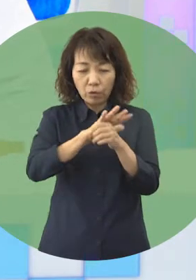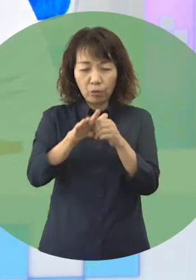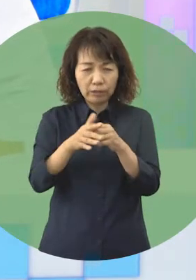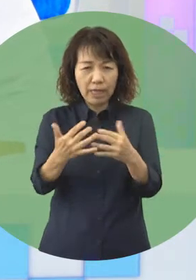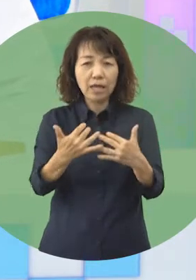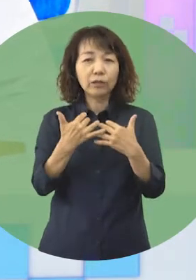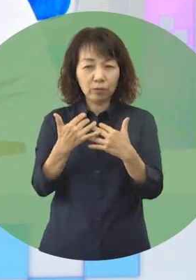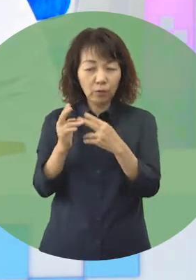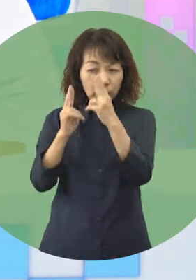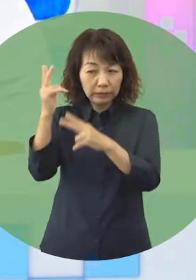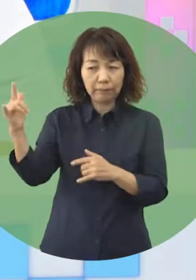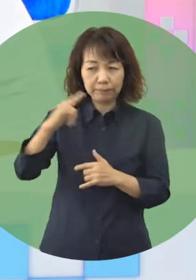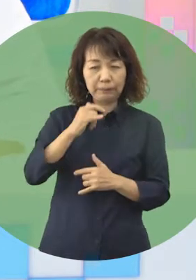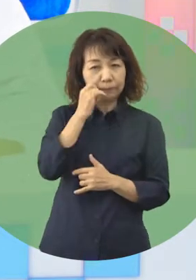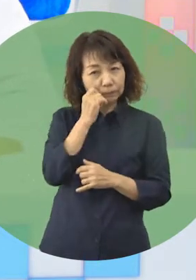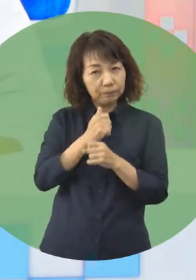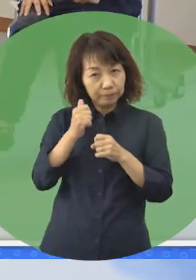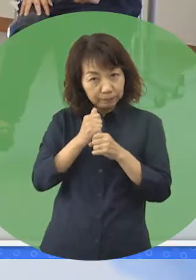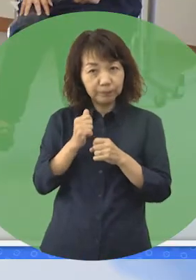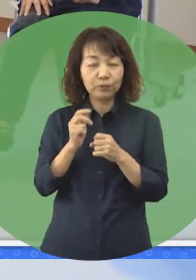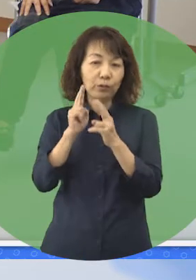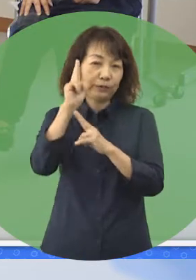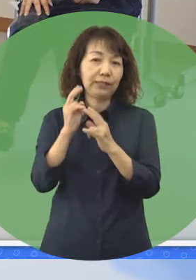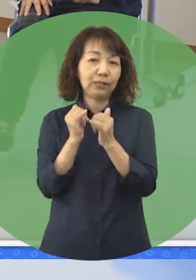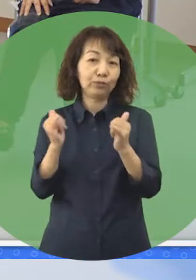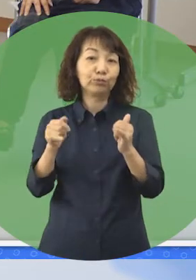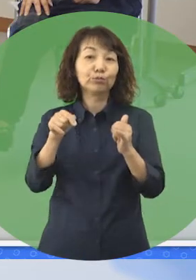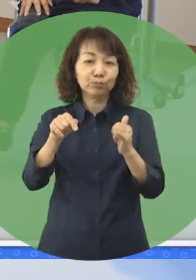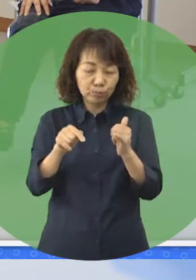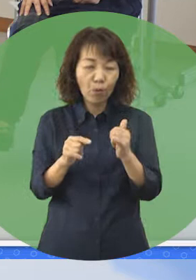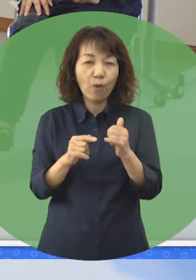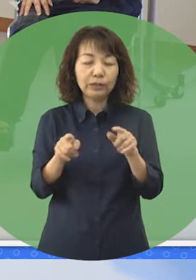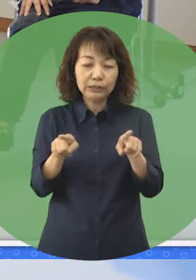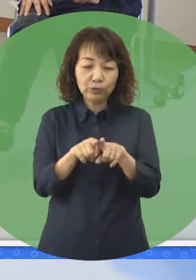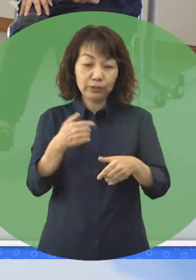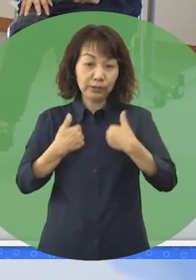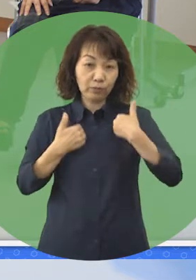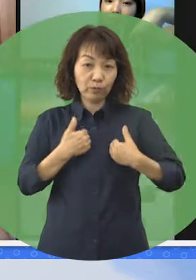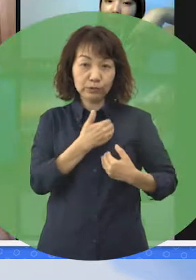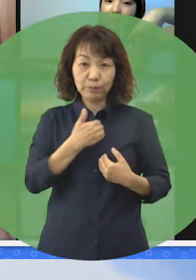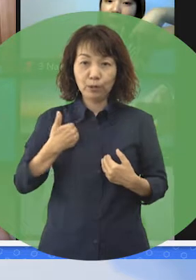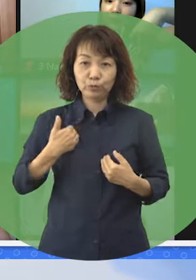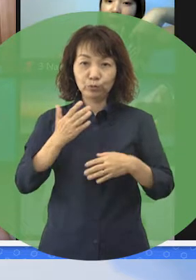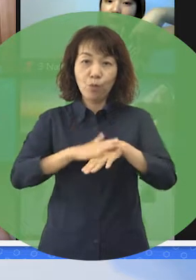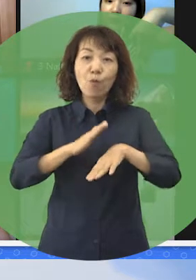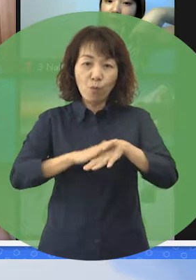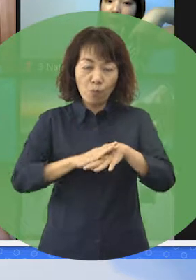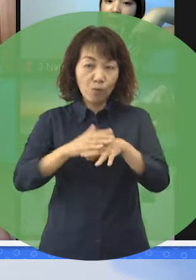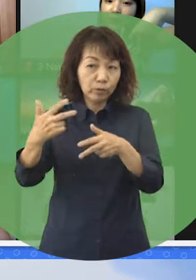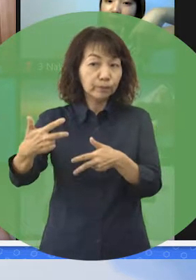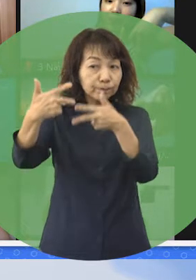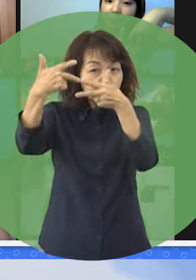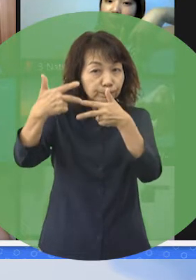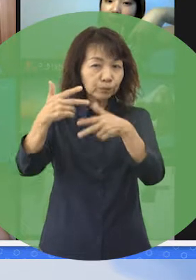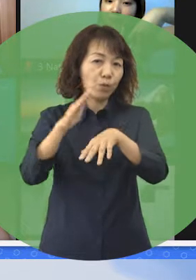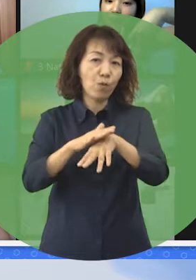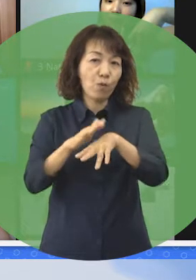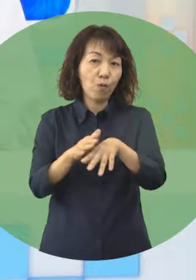チナアンチョも一緒に楽しめるよう、リアルとオンラインを組み合わせたハイブリッド形式での開催となるん